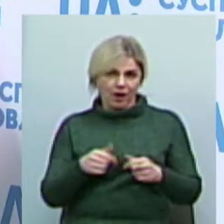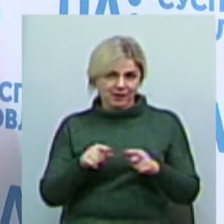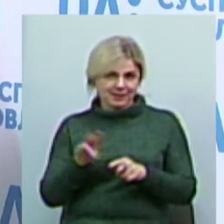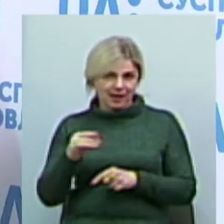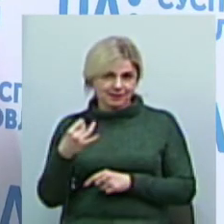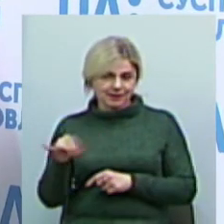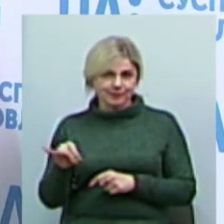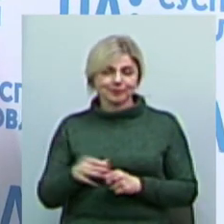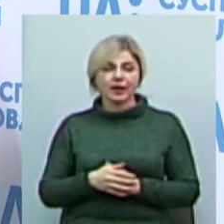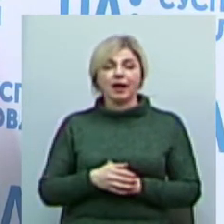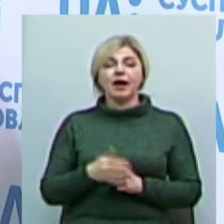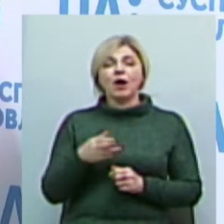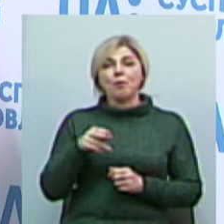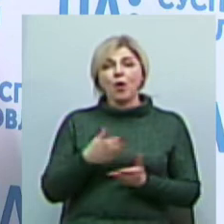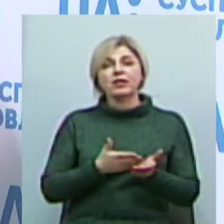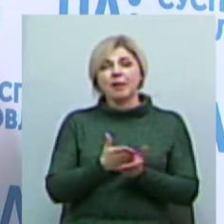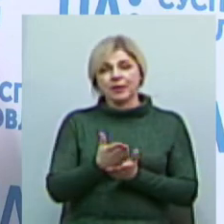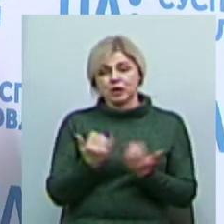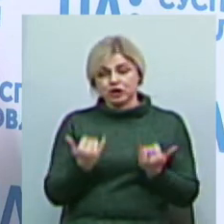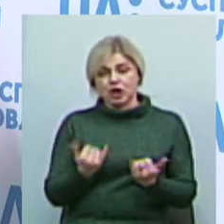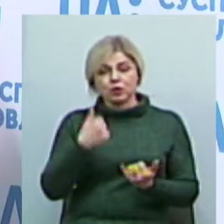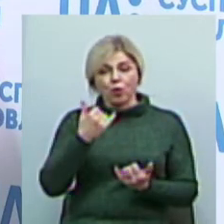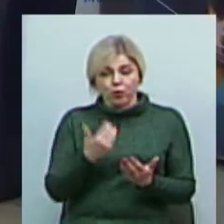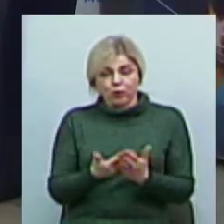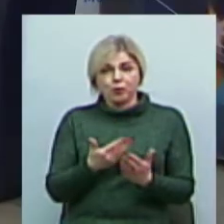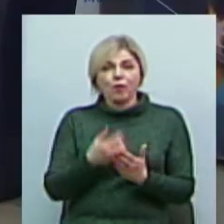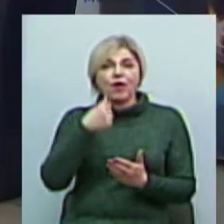направлениям, сейчас у нас буквально вчера